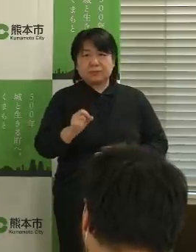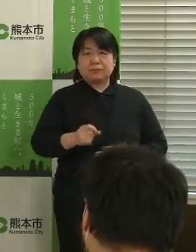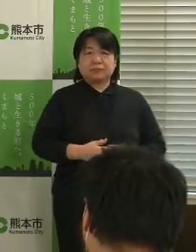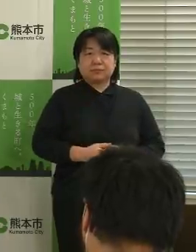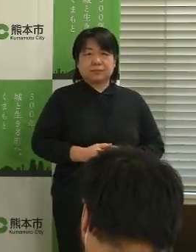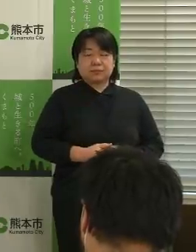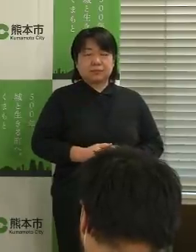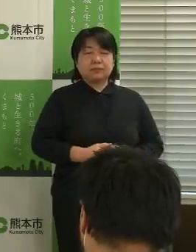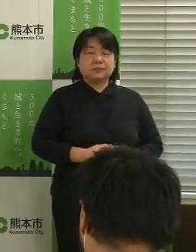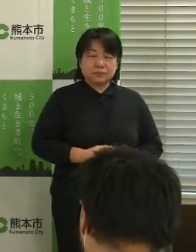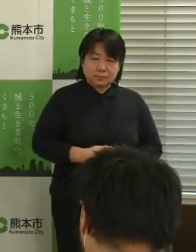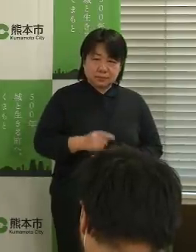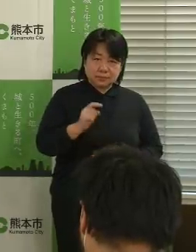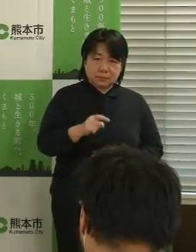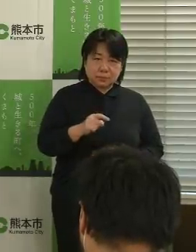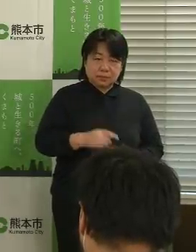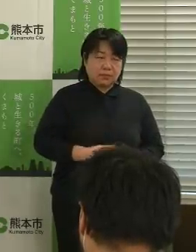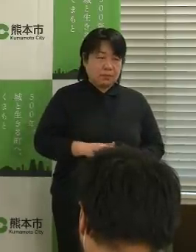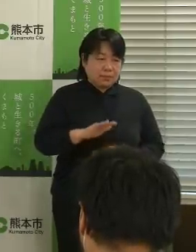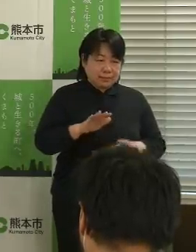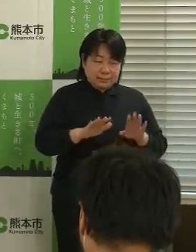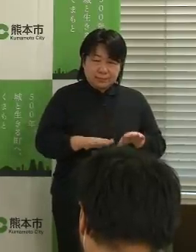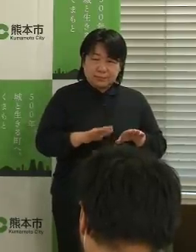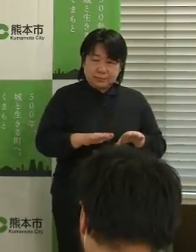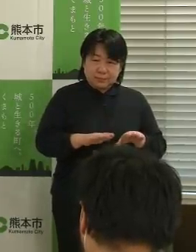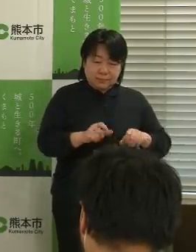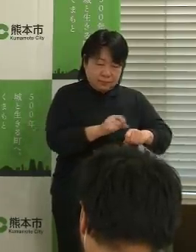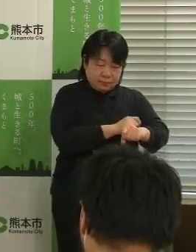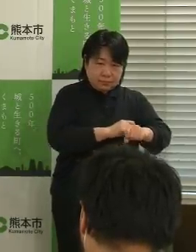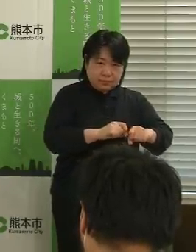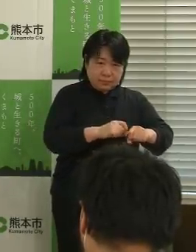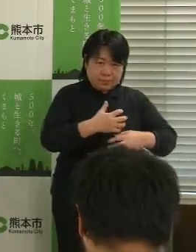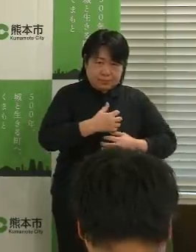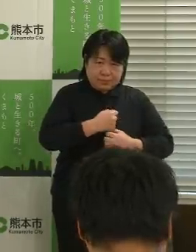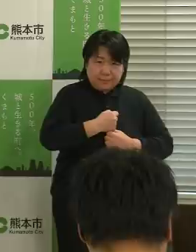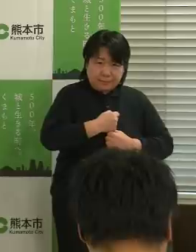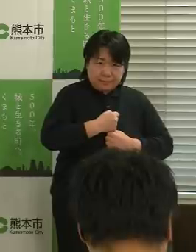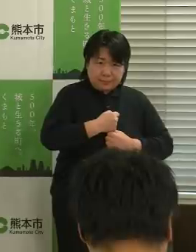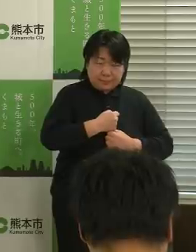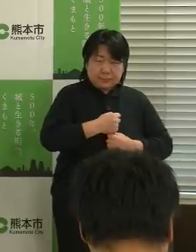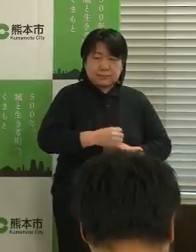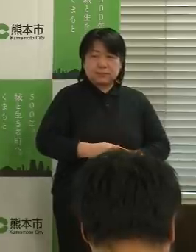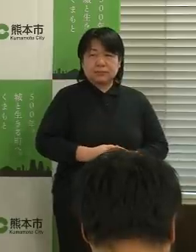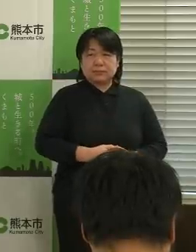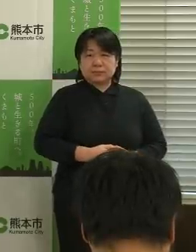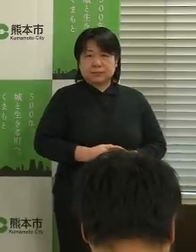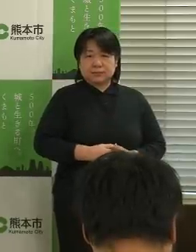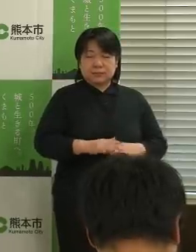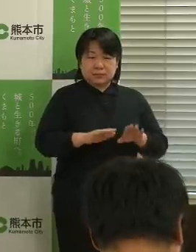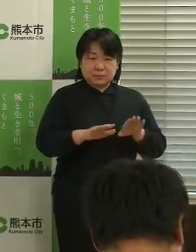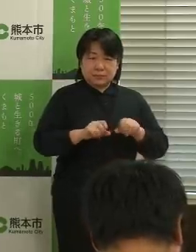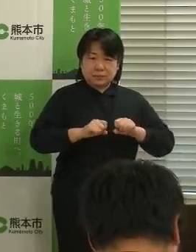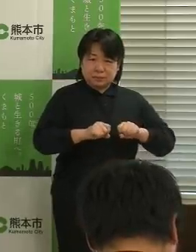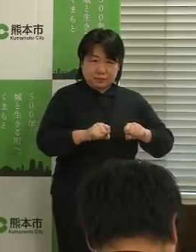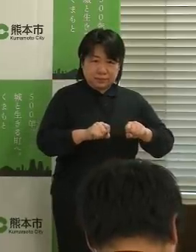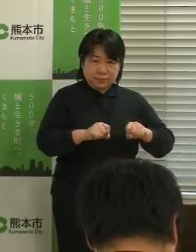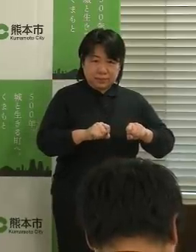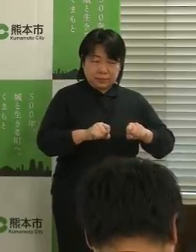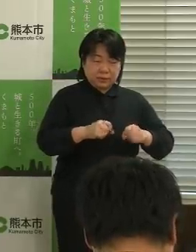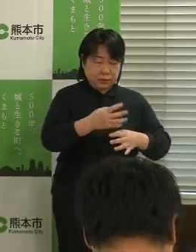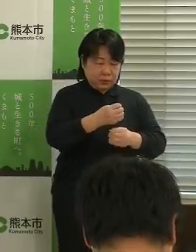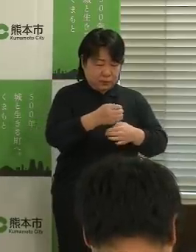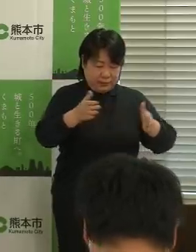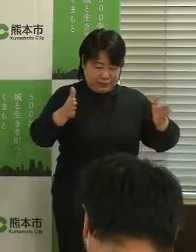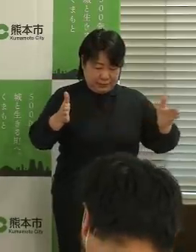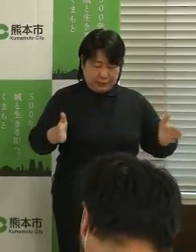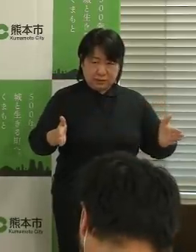こでやはりこういう時期にですね、やはり特別警戒をしているような時期